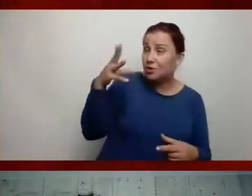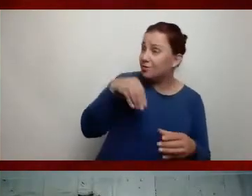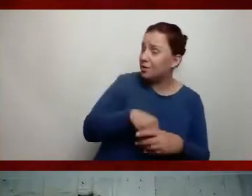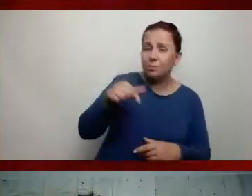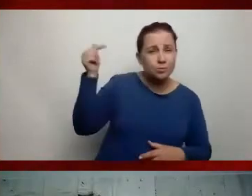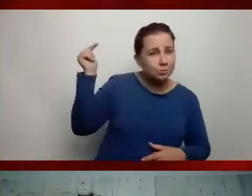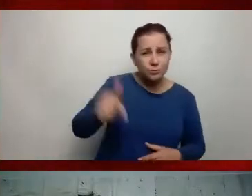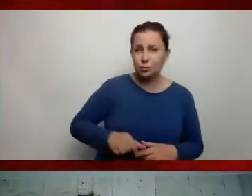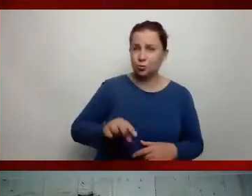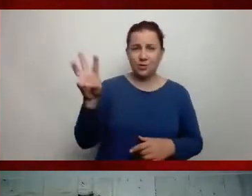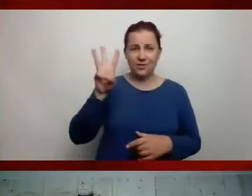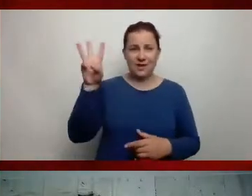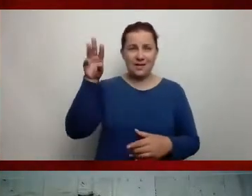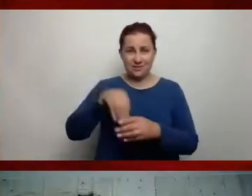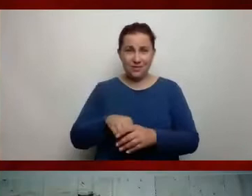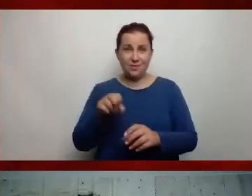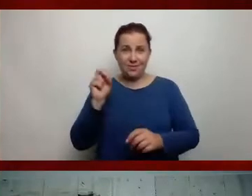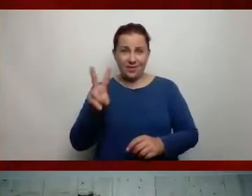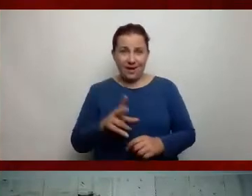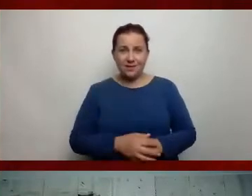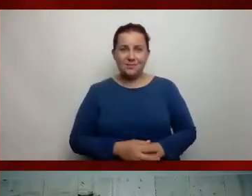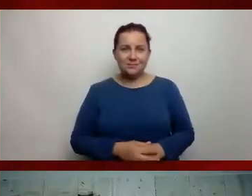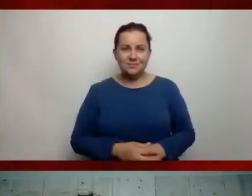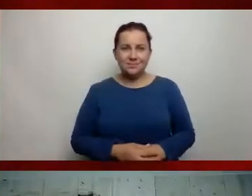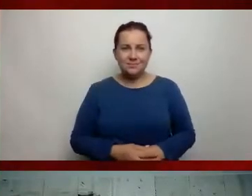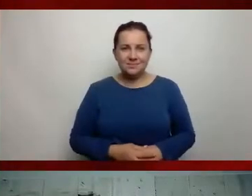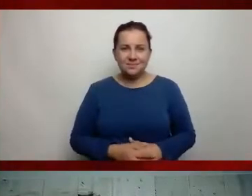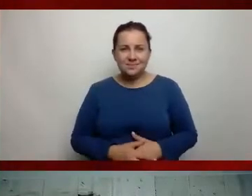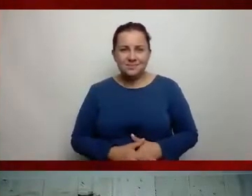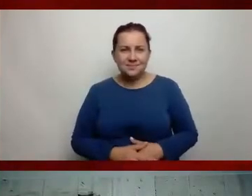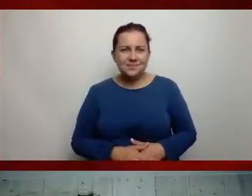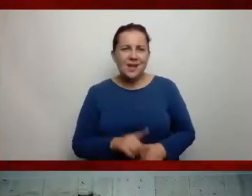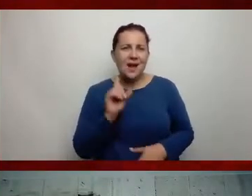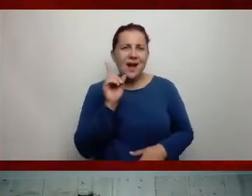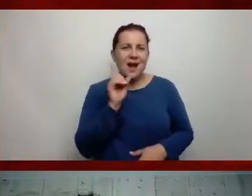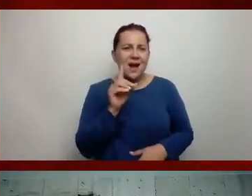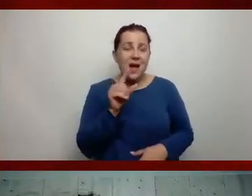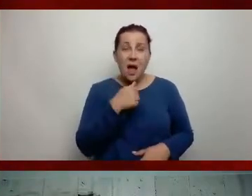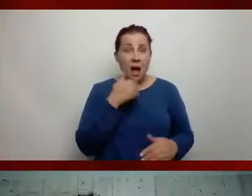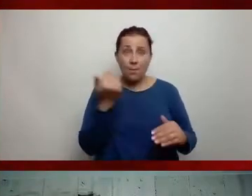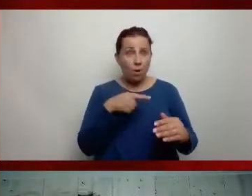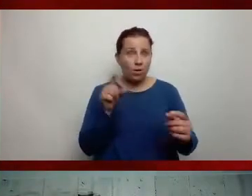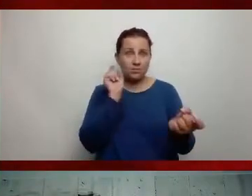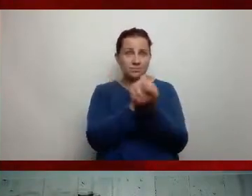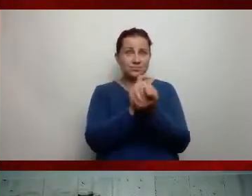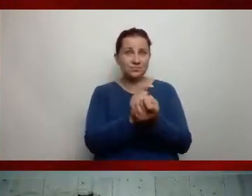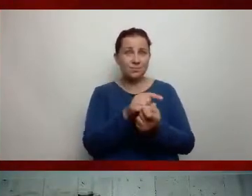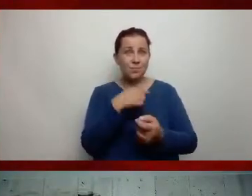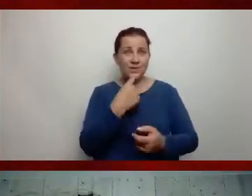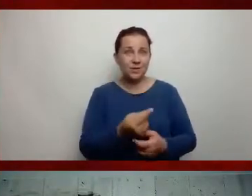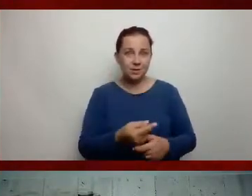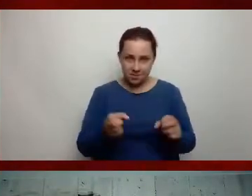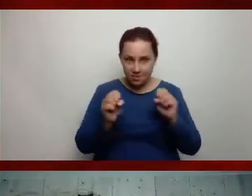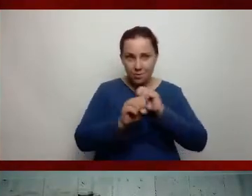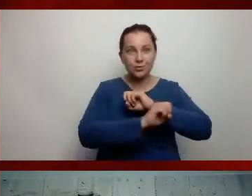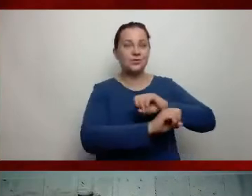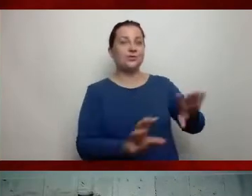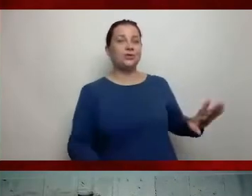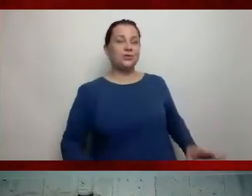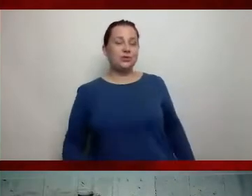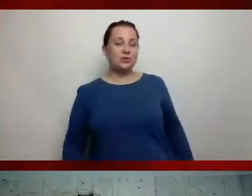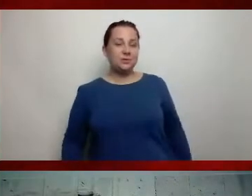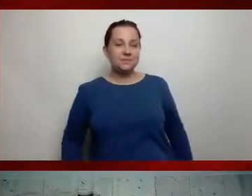autoportret Witkacego, a nie self-portret, tak? Ale, czyli mogę się nie zgodzić? Oczywiście.